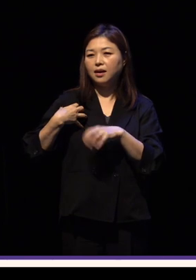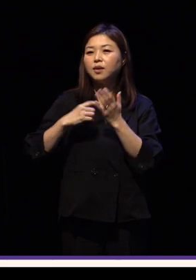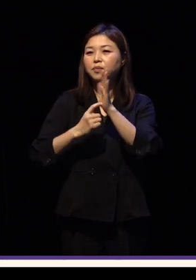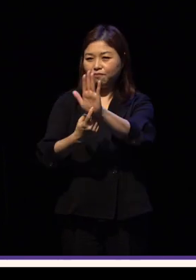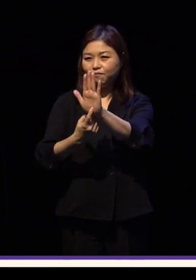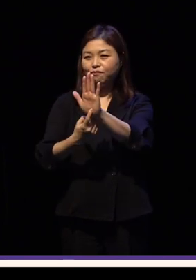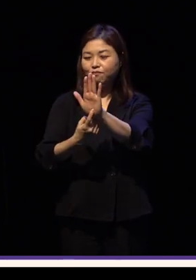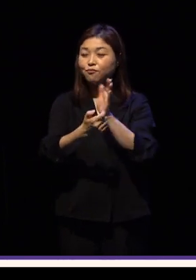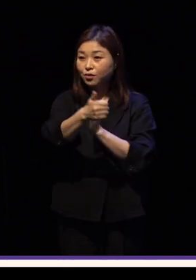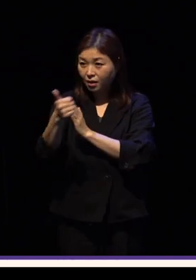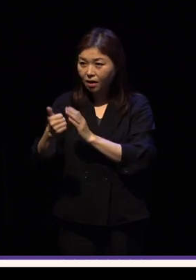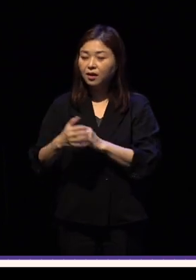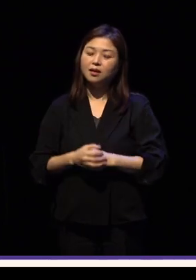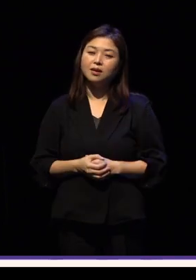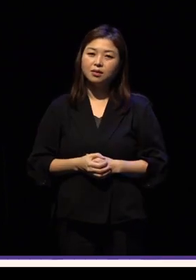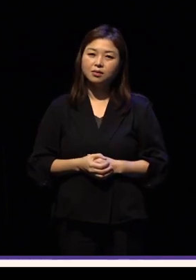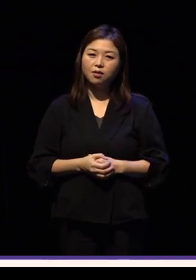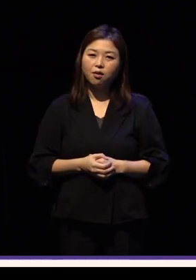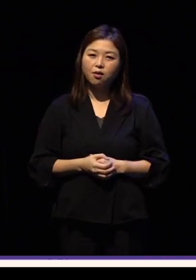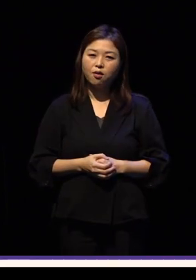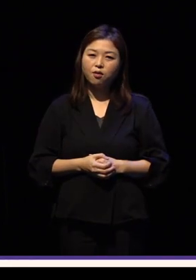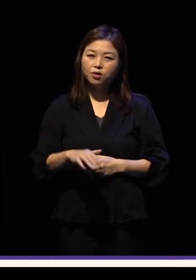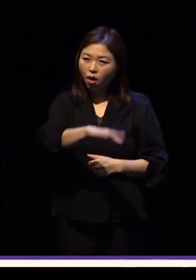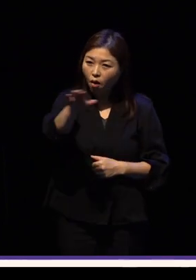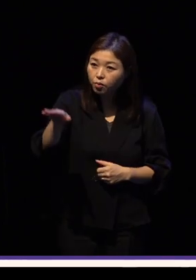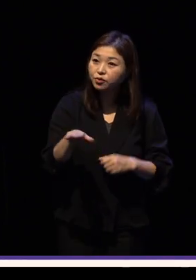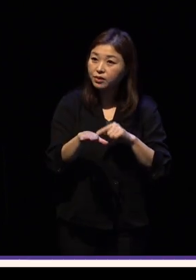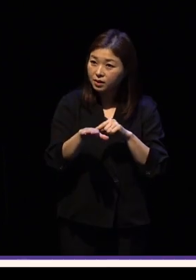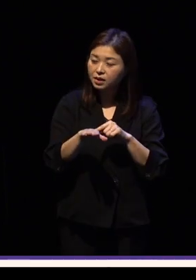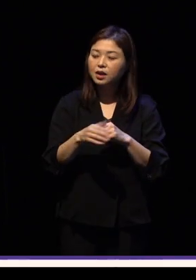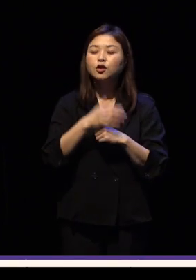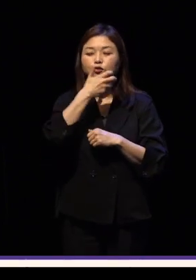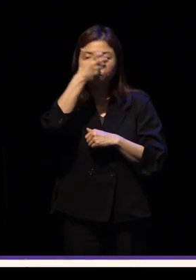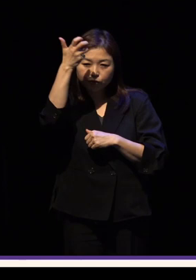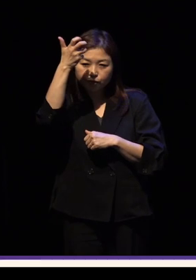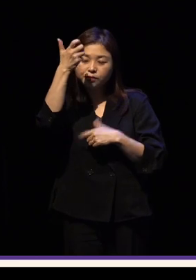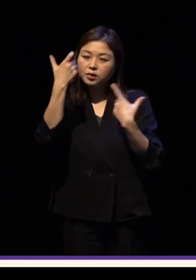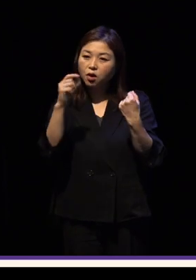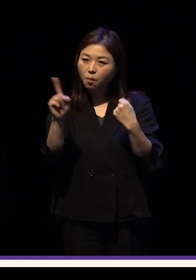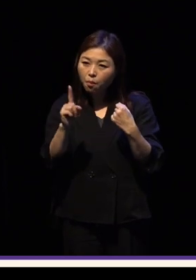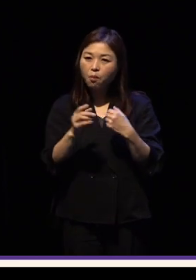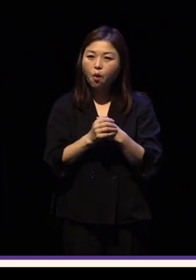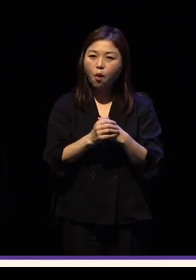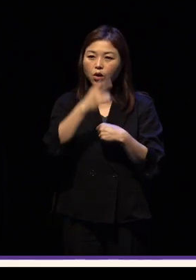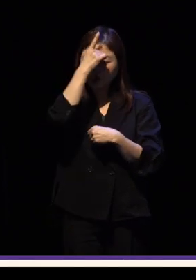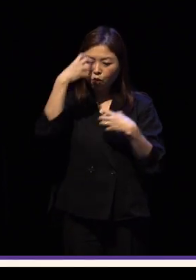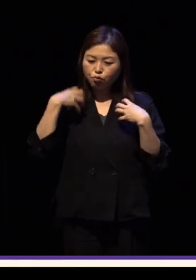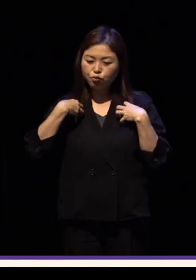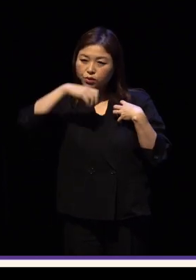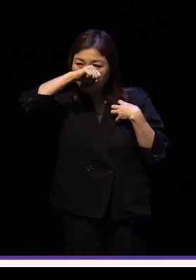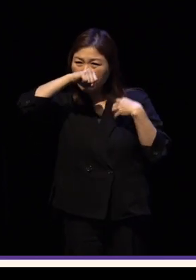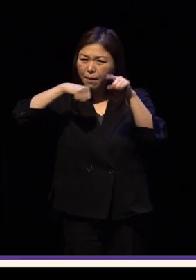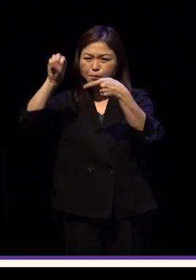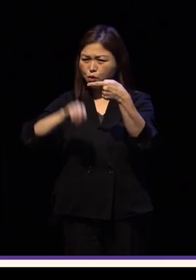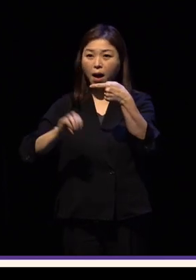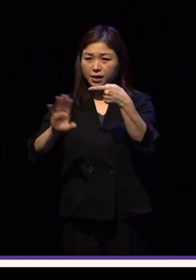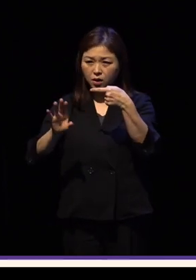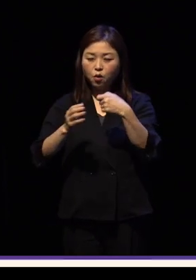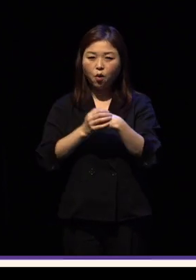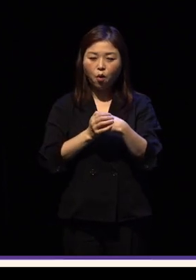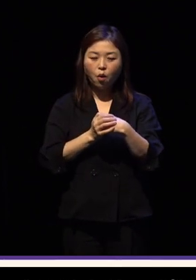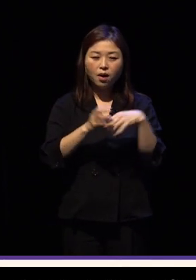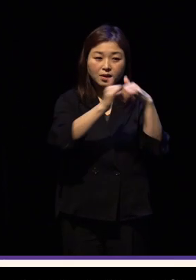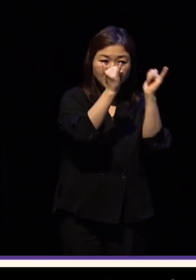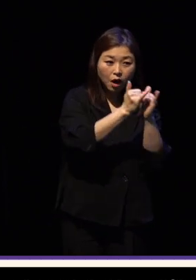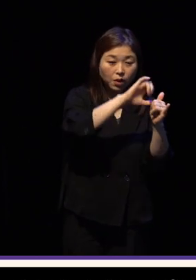있는 그 정부 예산 반, 사회적 후원 반 이렇게 해가지고 만들어갈 수 있지 않을까 이렇게